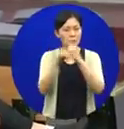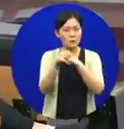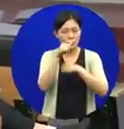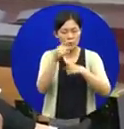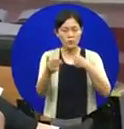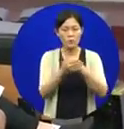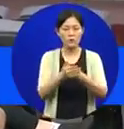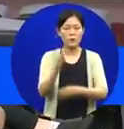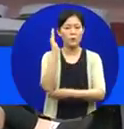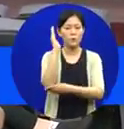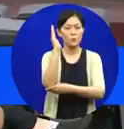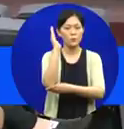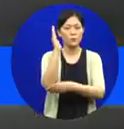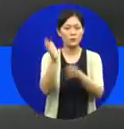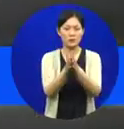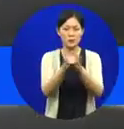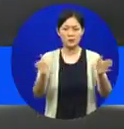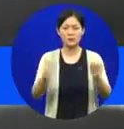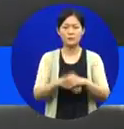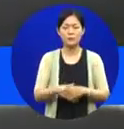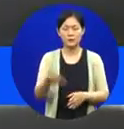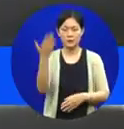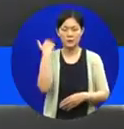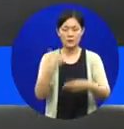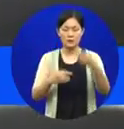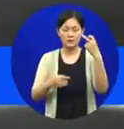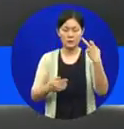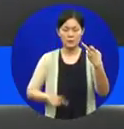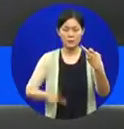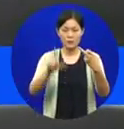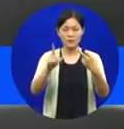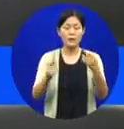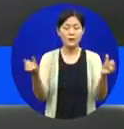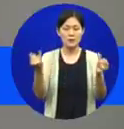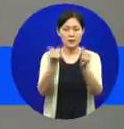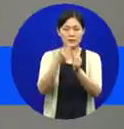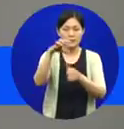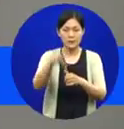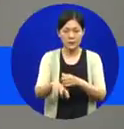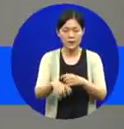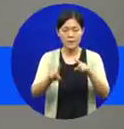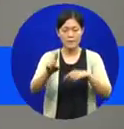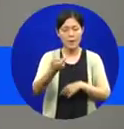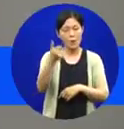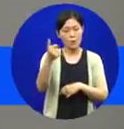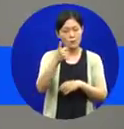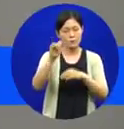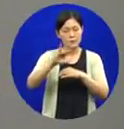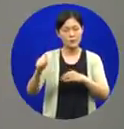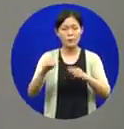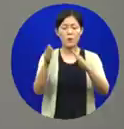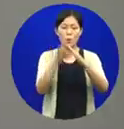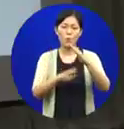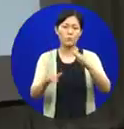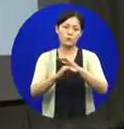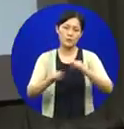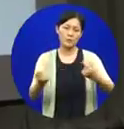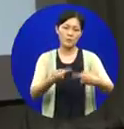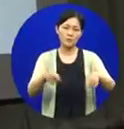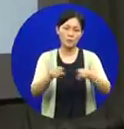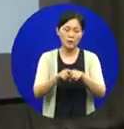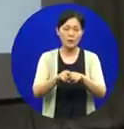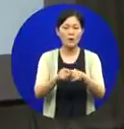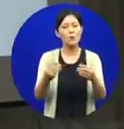위해 공공 디자인 교육을 실시하고 있습니다. 지난 12일 시민 예식장에서는 150여 명의 공무원을 대상으로